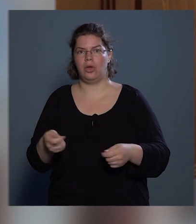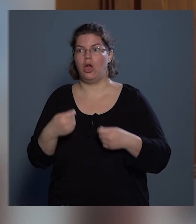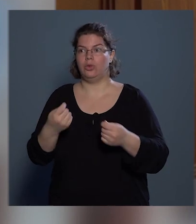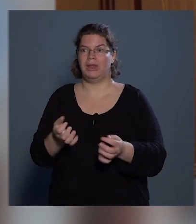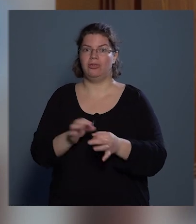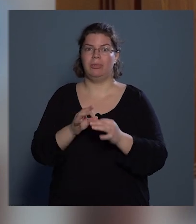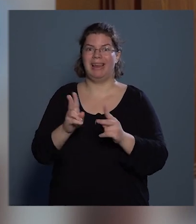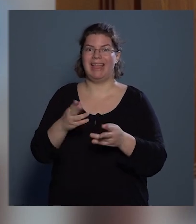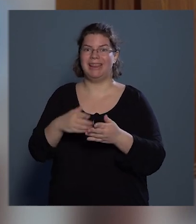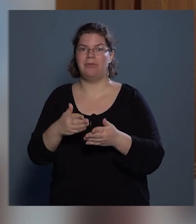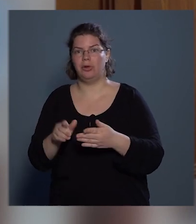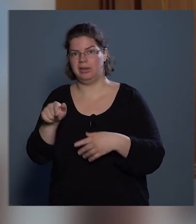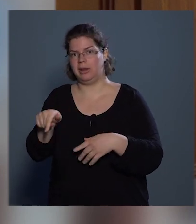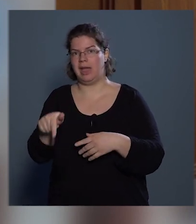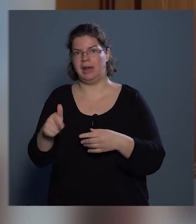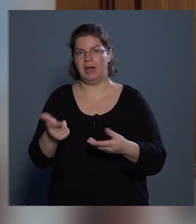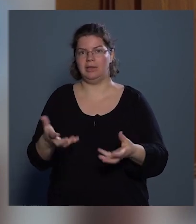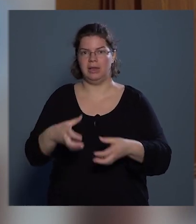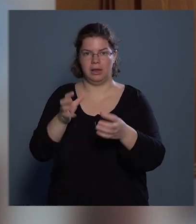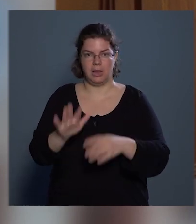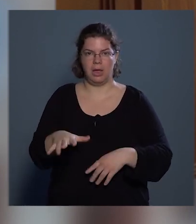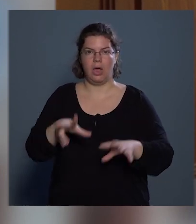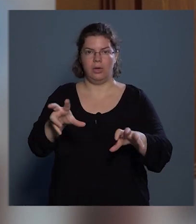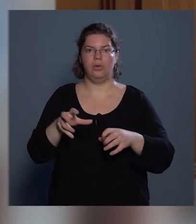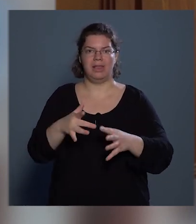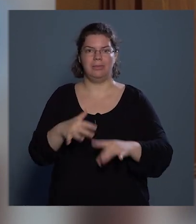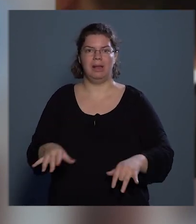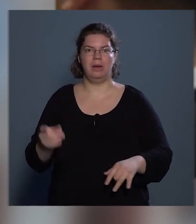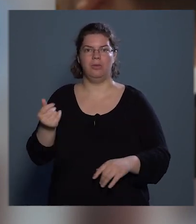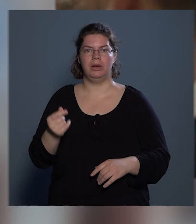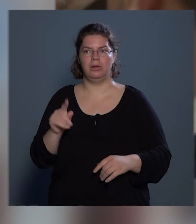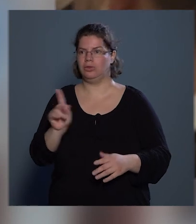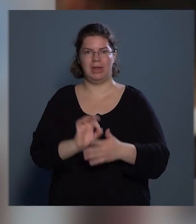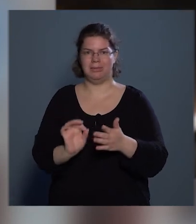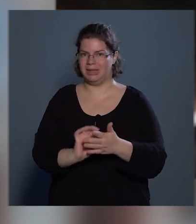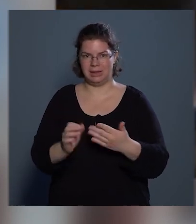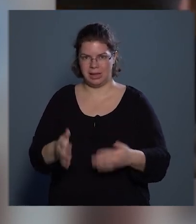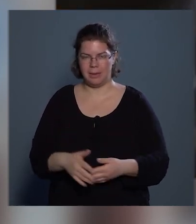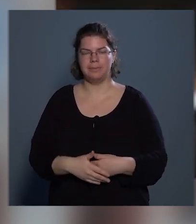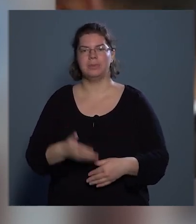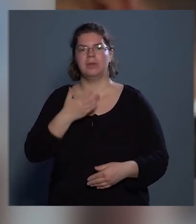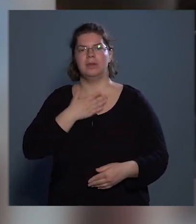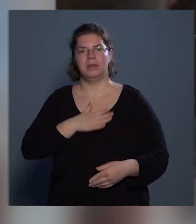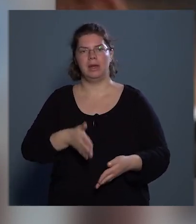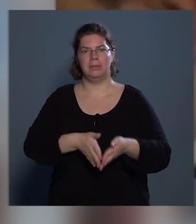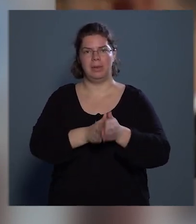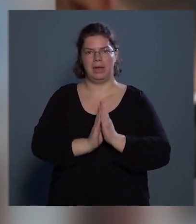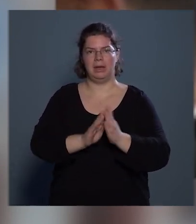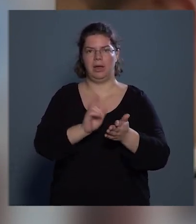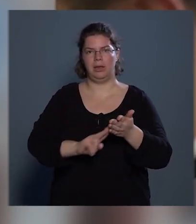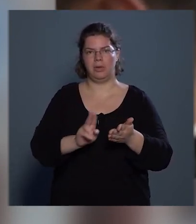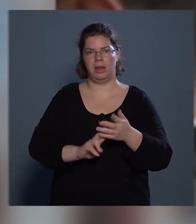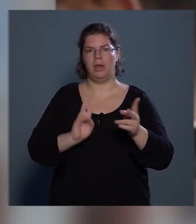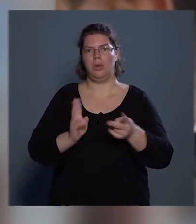ráfordítható az ingatlanra. A szeretett szolgálat 800 millió forintos összeget sosem írt le. Szeretném megkérni akkor a hivatalt, hogy én